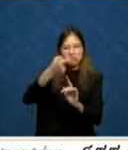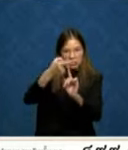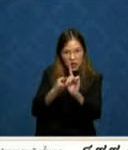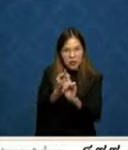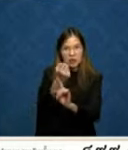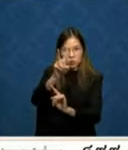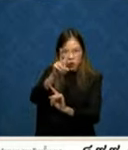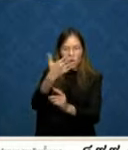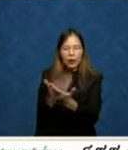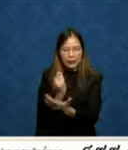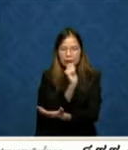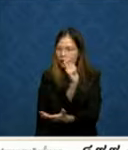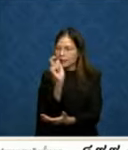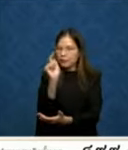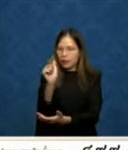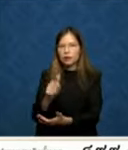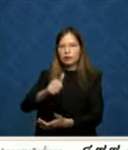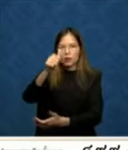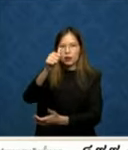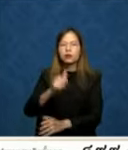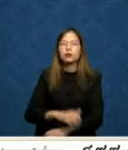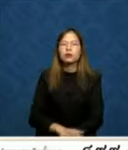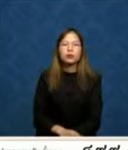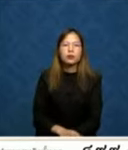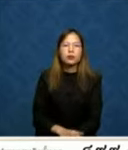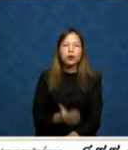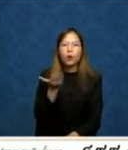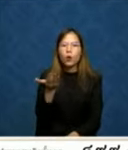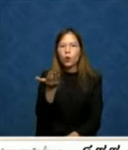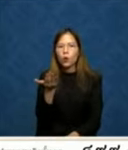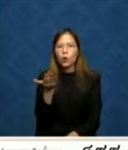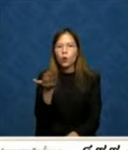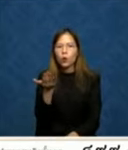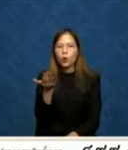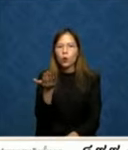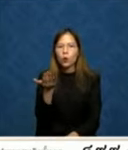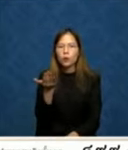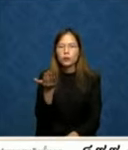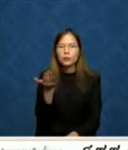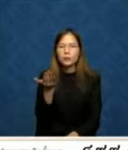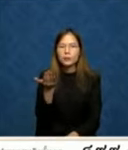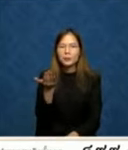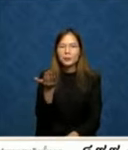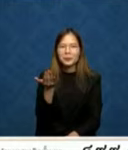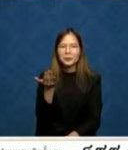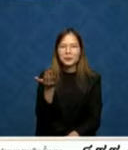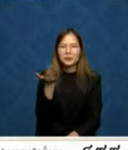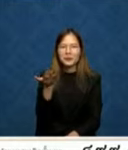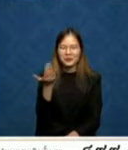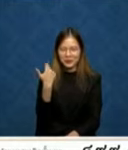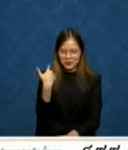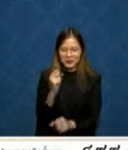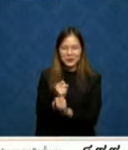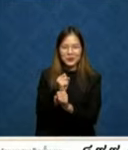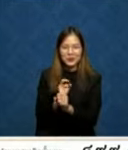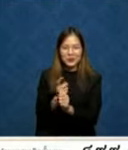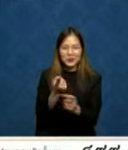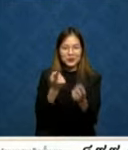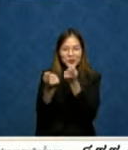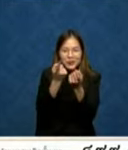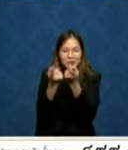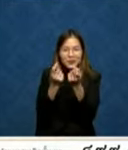ชนนะครับก็คงจะขออนุญาตชี้แจงในประเด็นที่มีคำถามหลักๆ กันไว้ก่